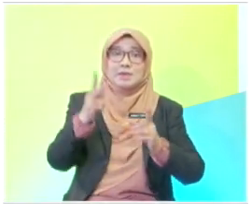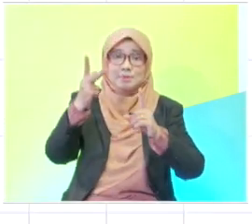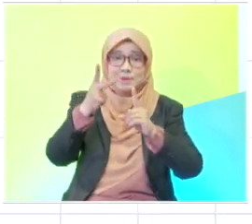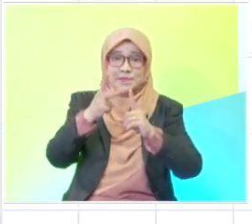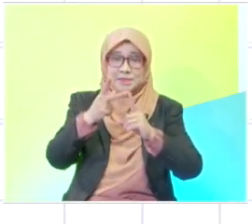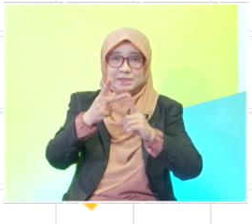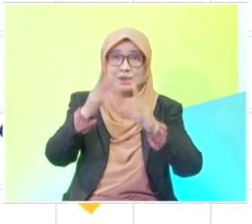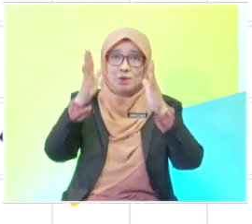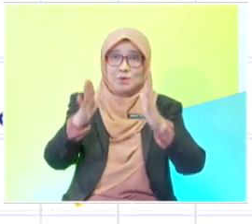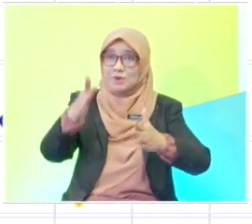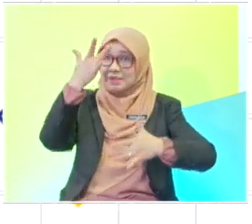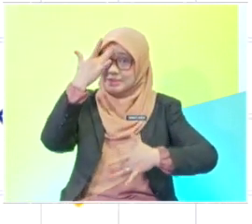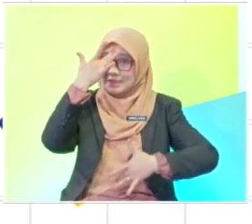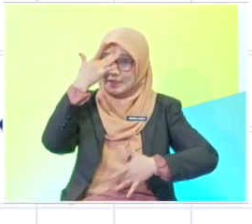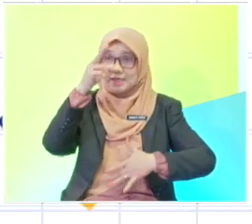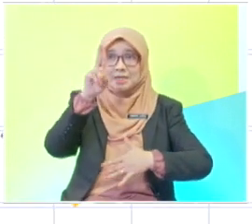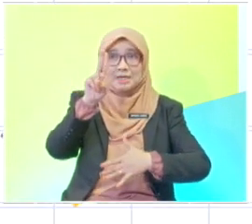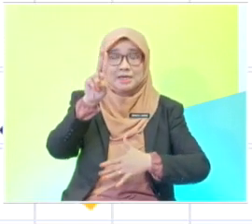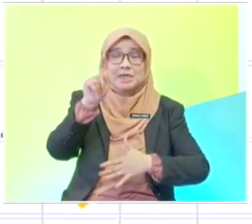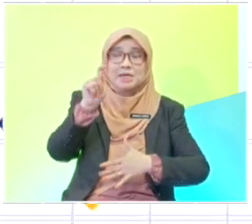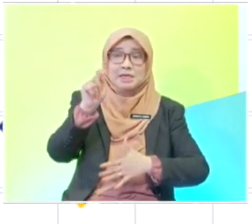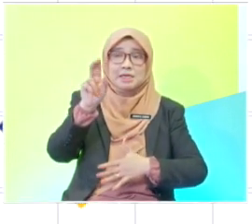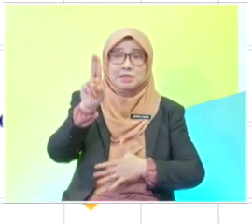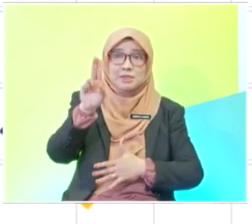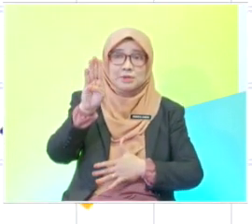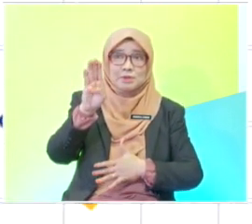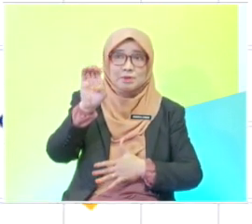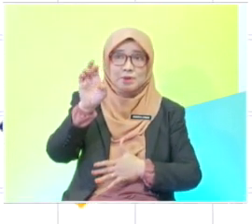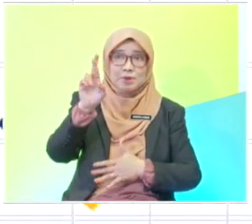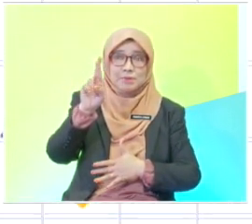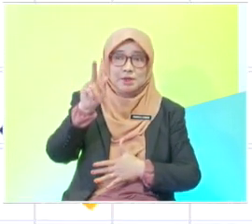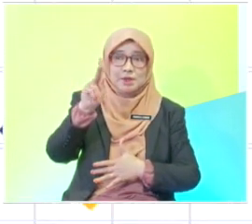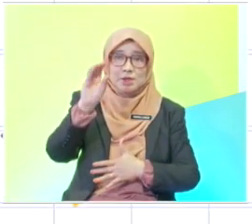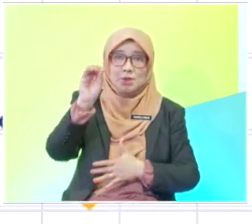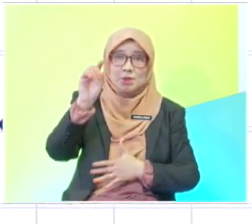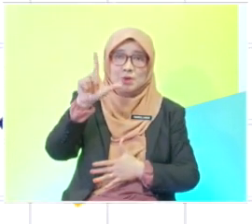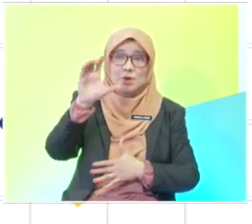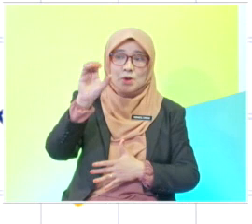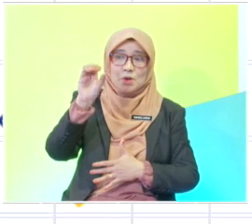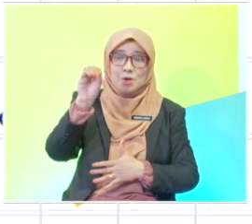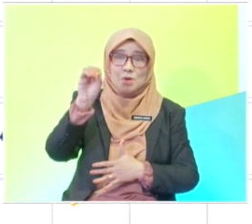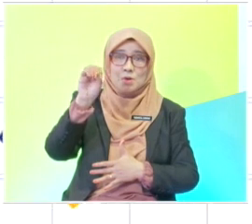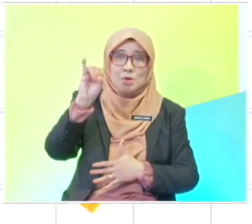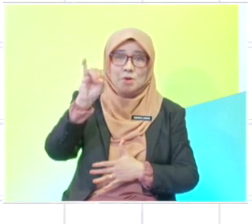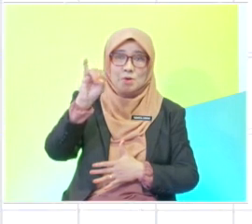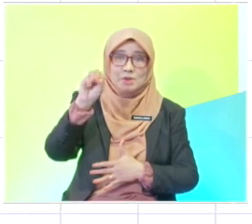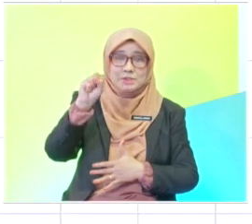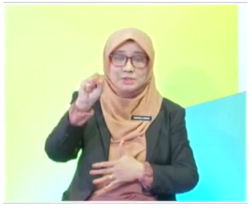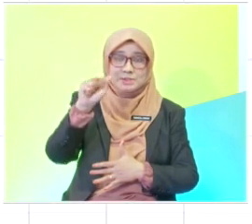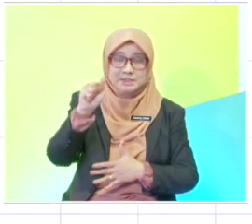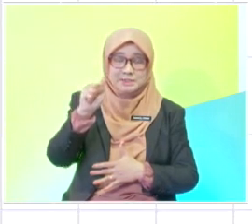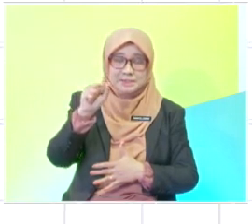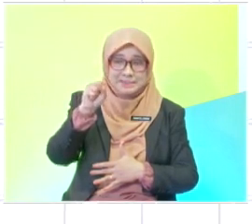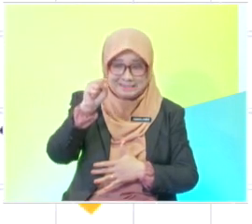berbeza daripada untuk menentang penyakit yang berbeza. Boleh ke? Pada pendapat Penyakit saya, kita gunakan vaksin A